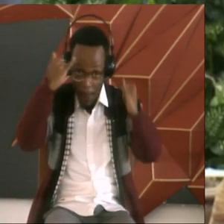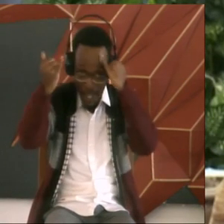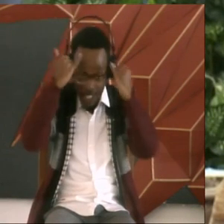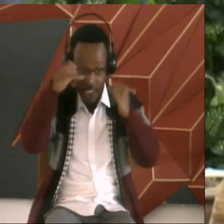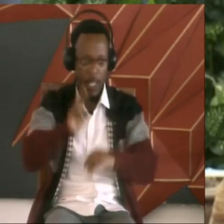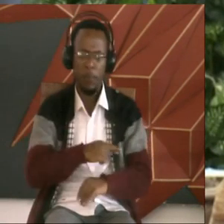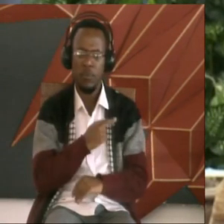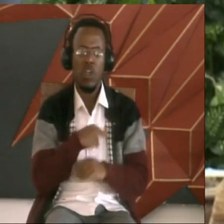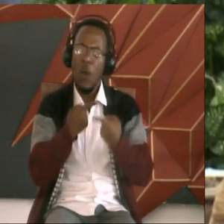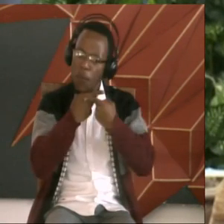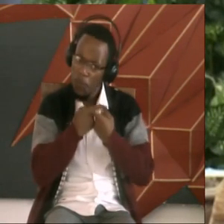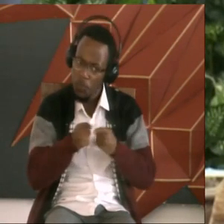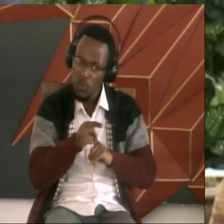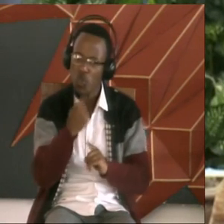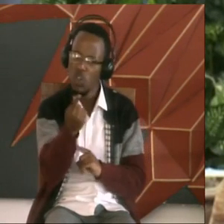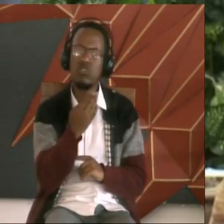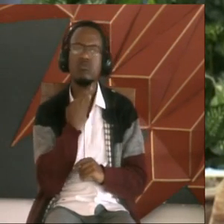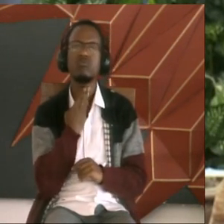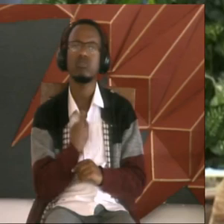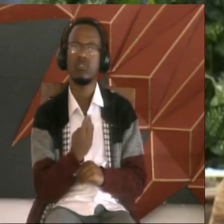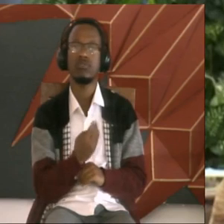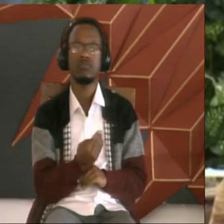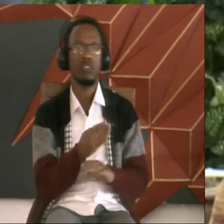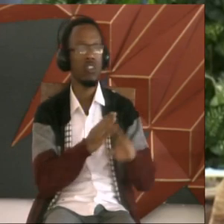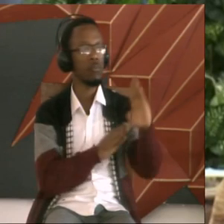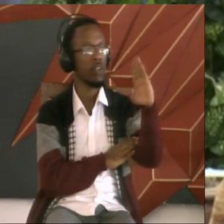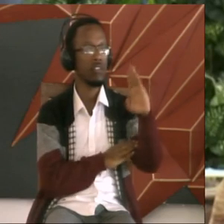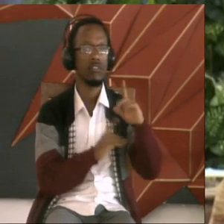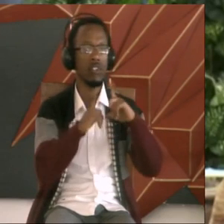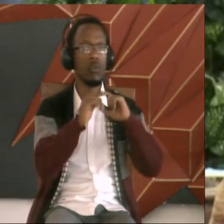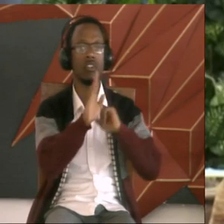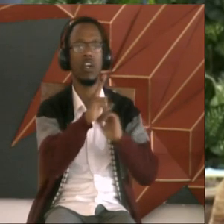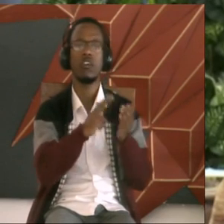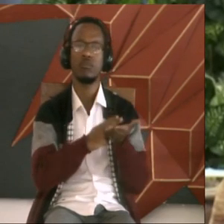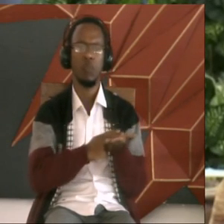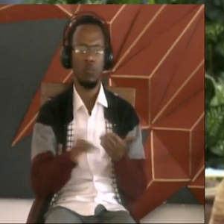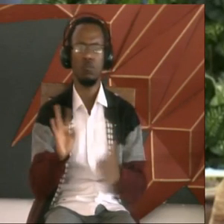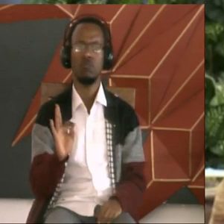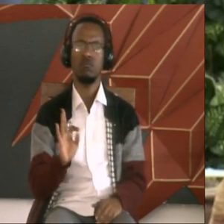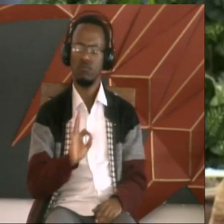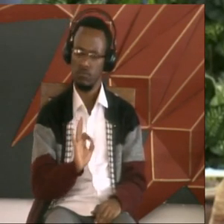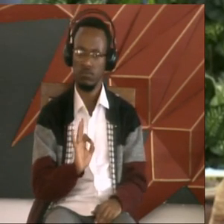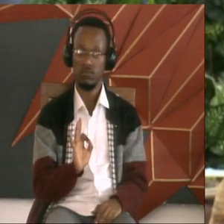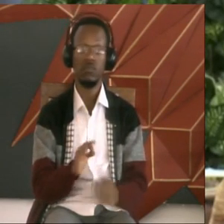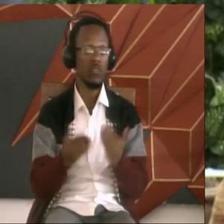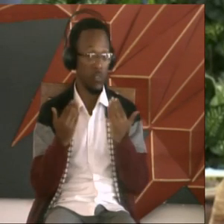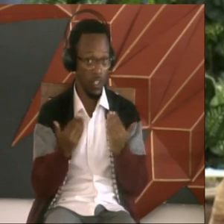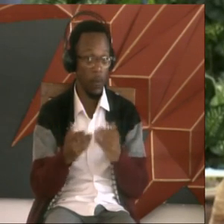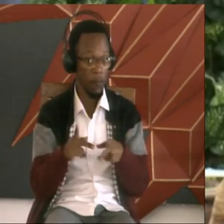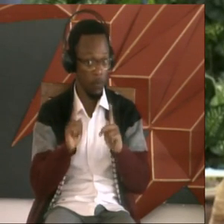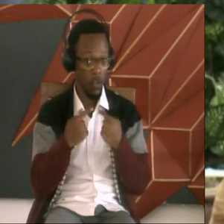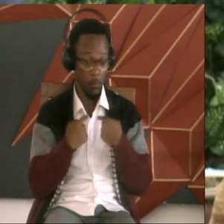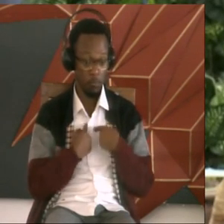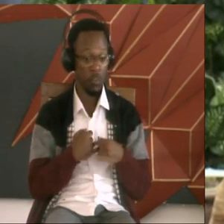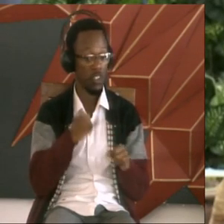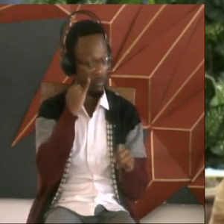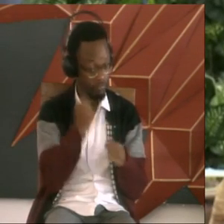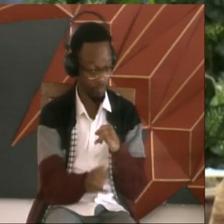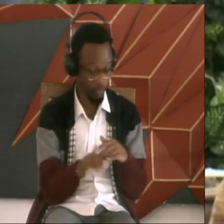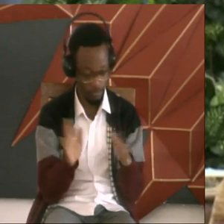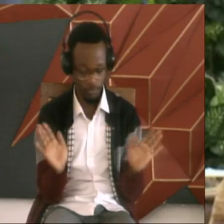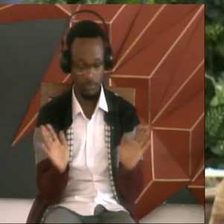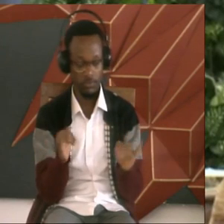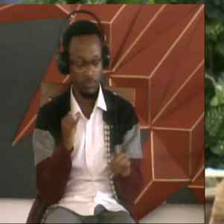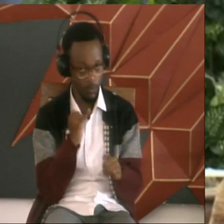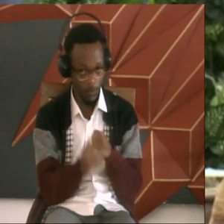kindi ni Imana ndetse n'ijambo ryayo ryera. Munyemerere noneho